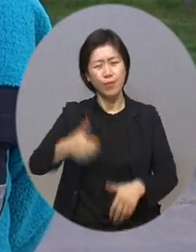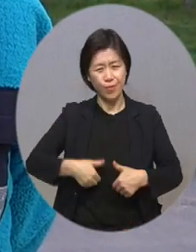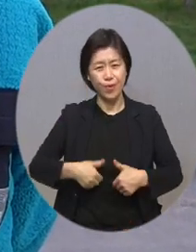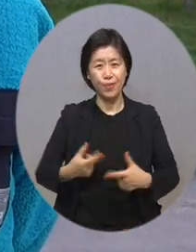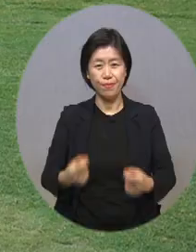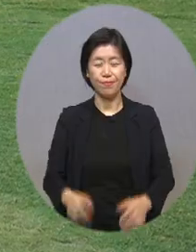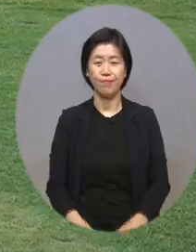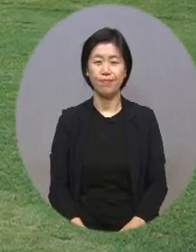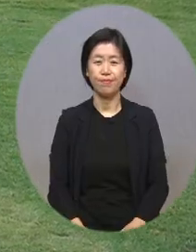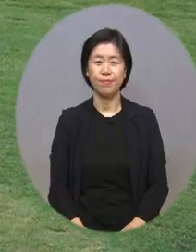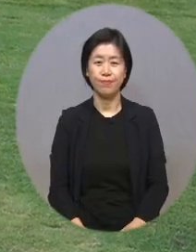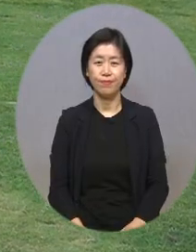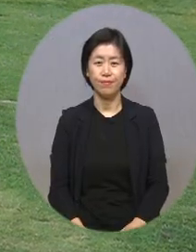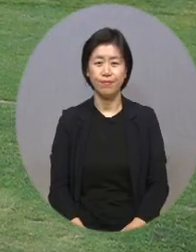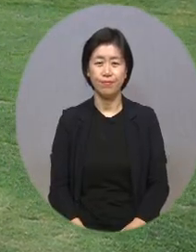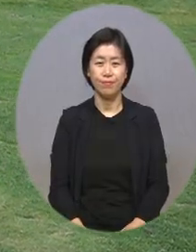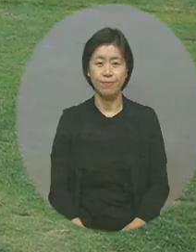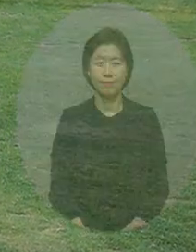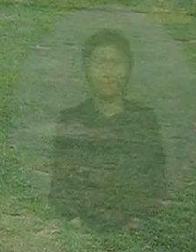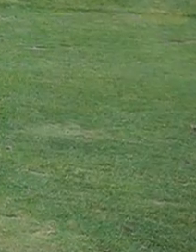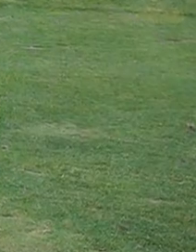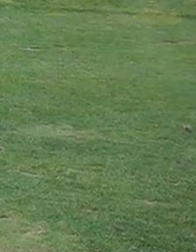같은데.